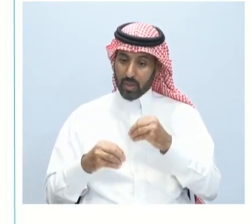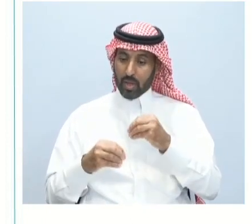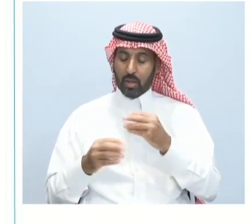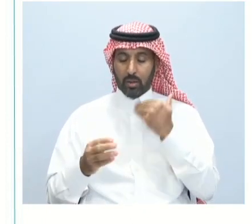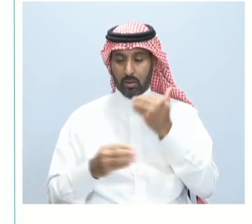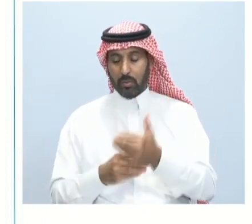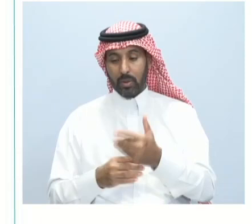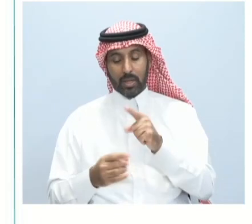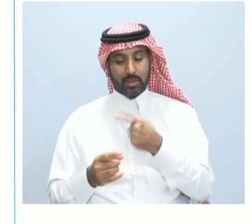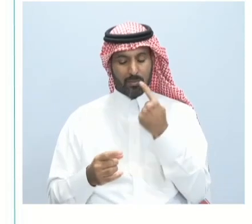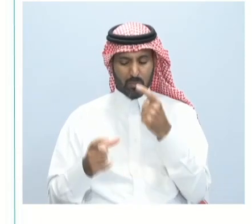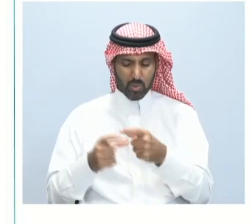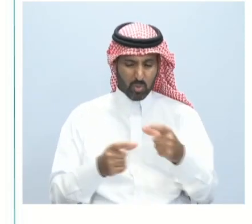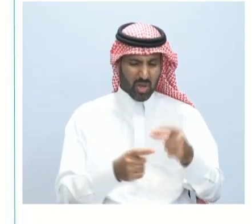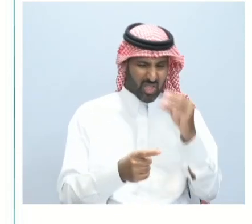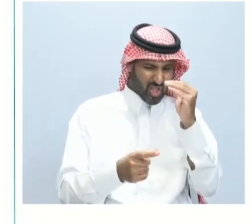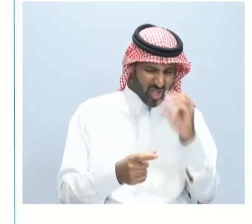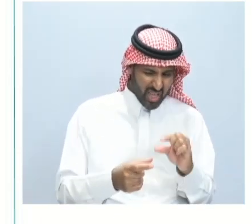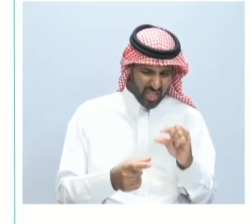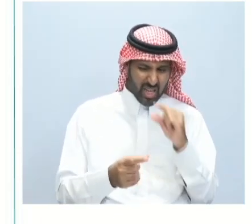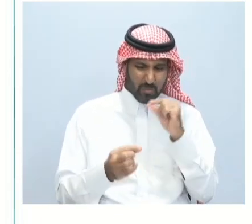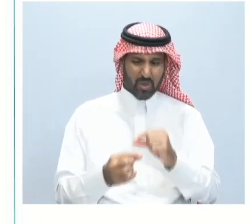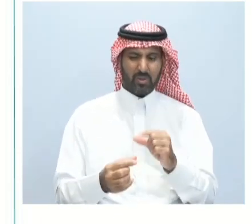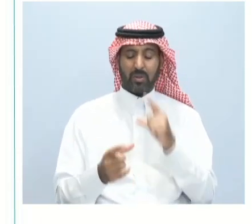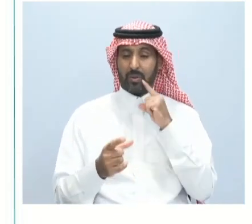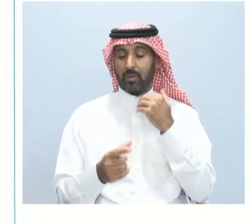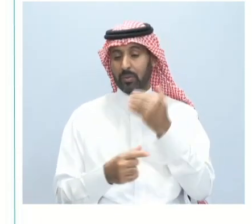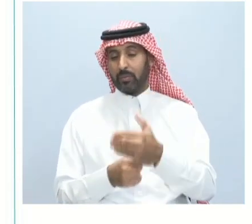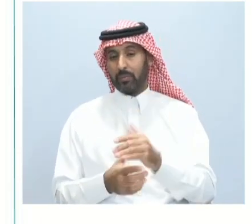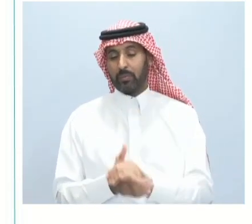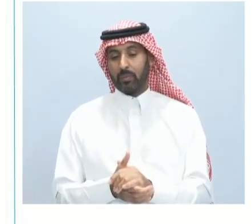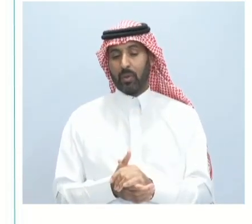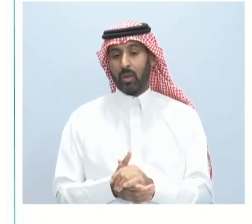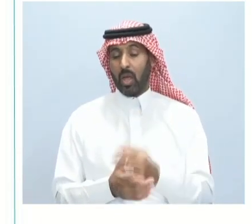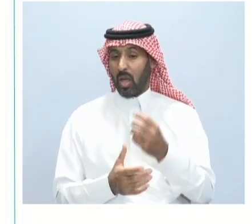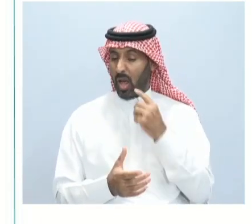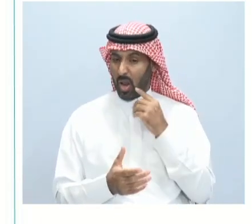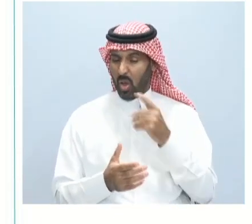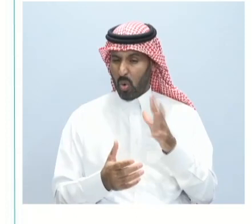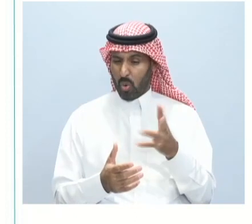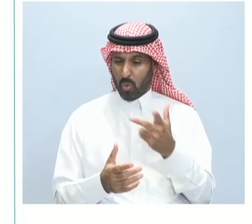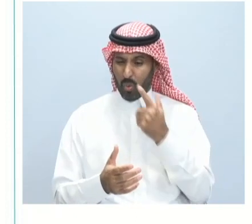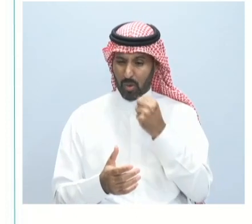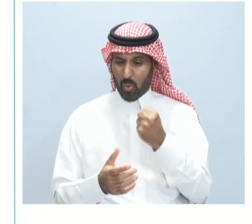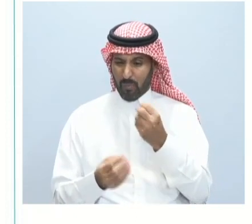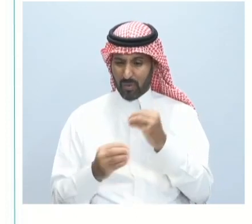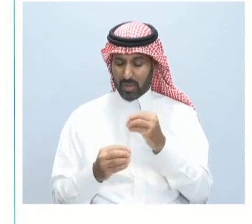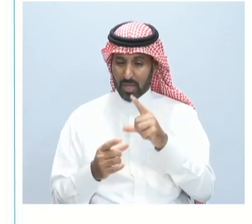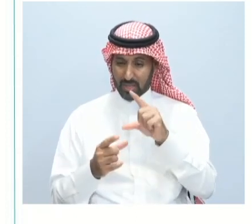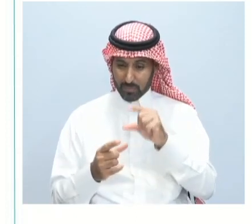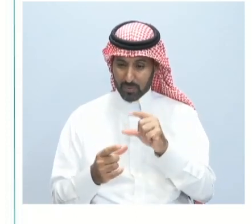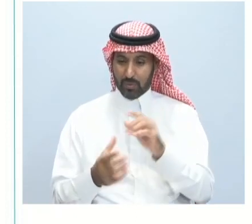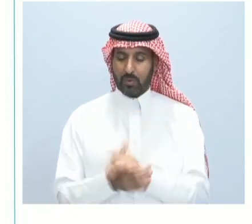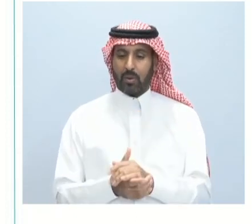فقط على مجموعات البيانات الصغيره جدا وذلك بالتاكيد ليس حلا عمليا لاي من مشكلات